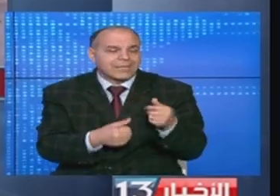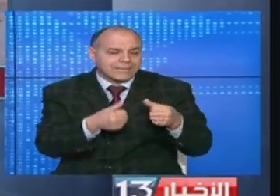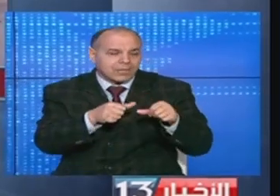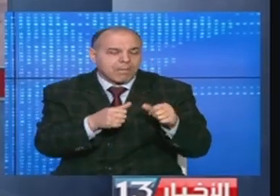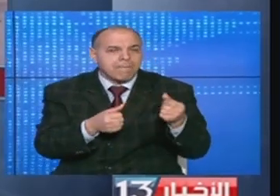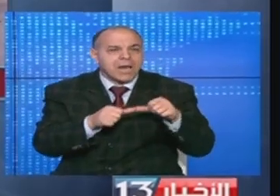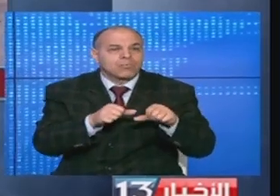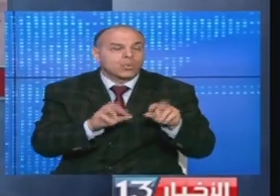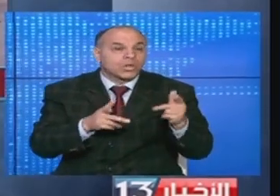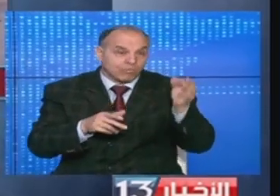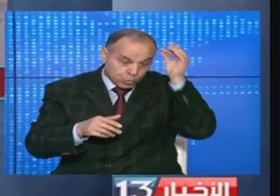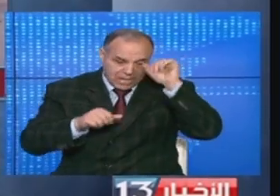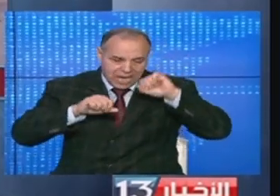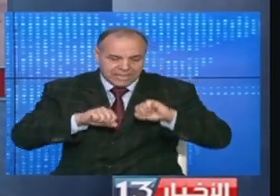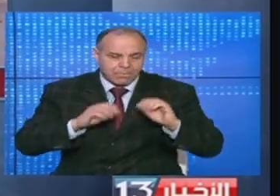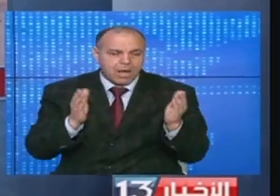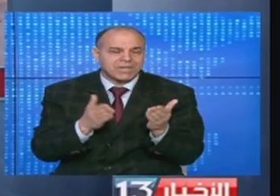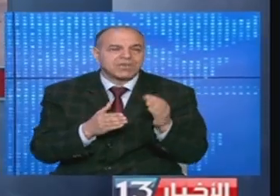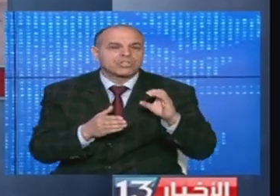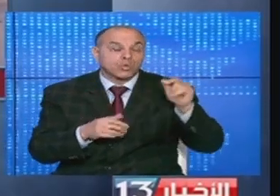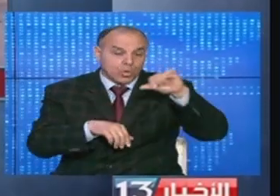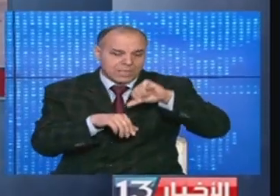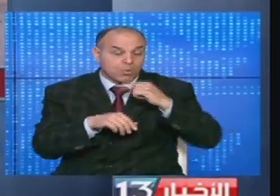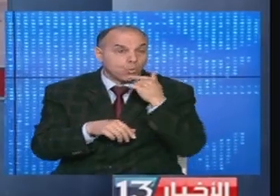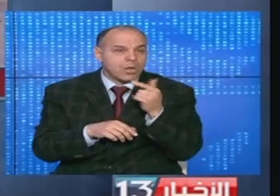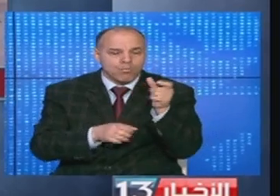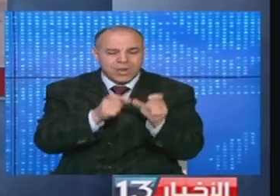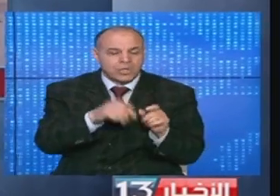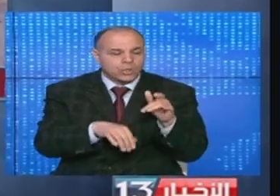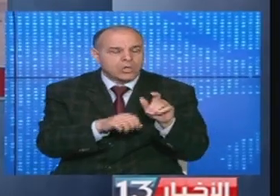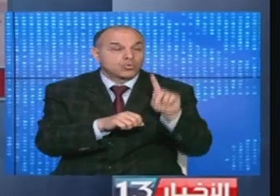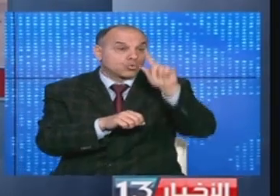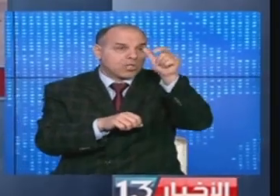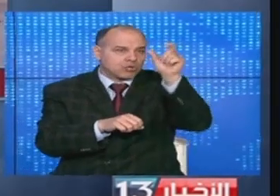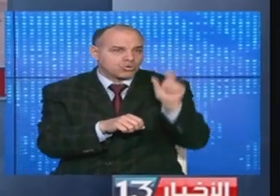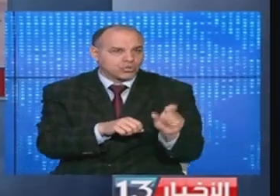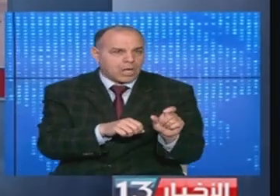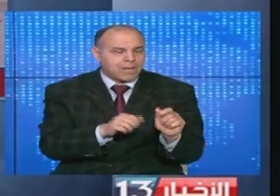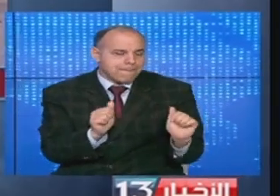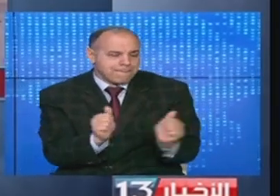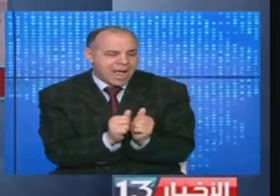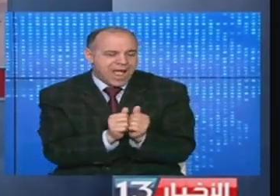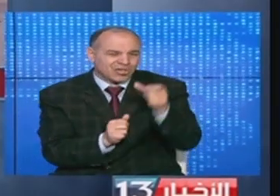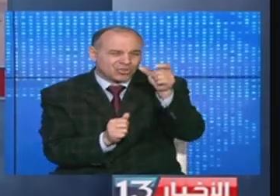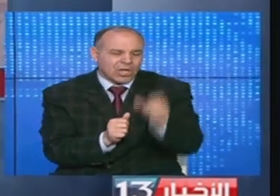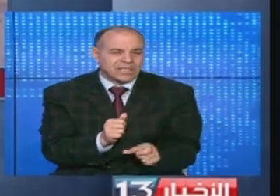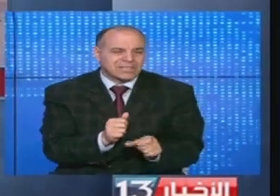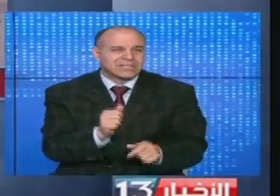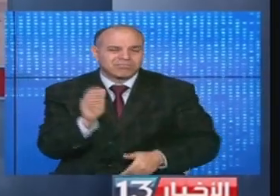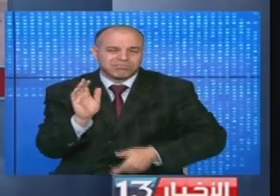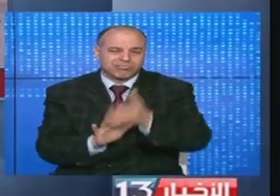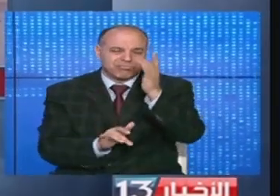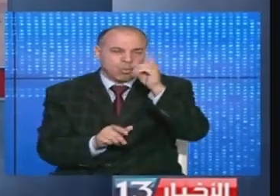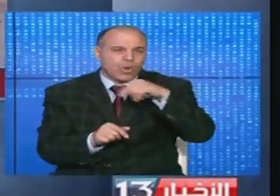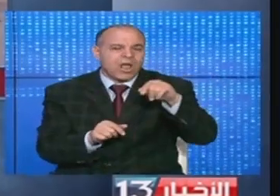بالمخبر المرجعيه بمستشفى شان قلب العاصمه للمواطنين السته عشر من احتكوا مباشره بالمواطن